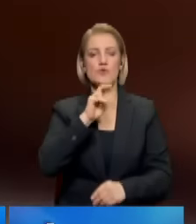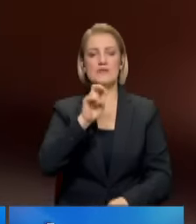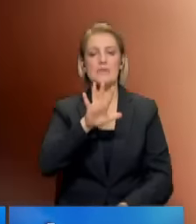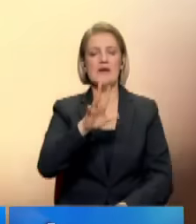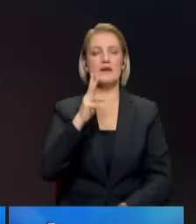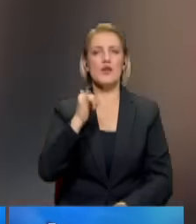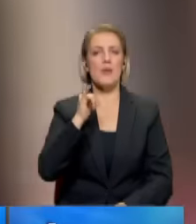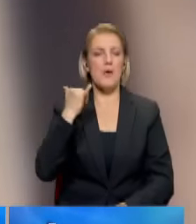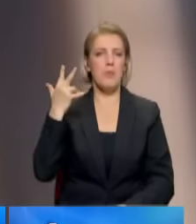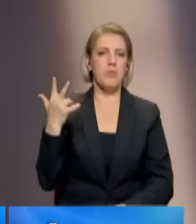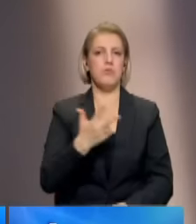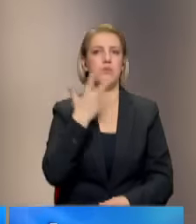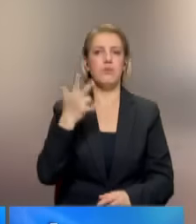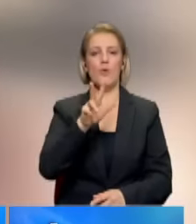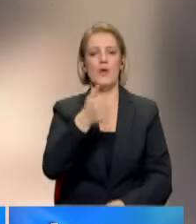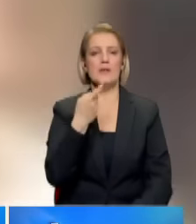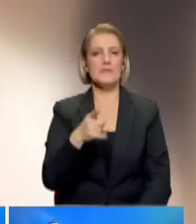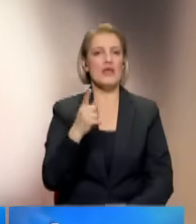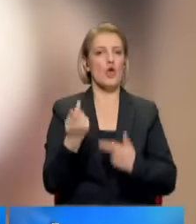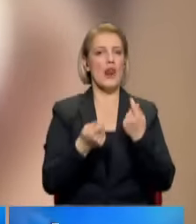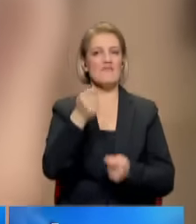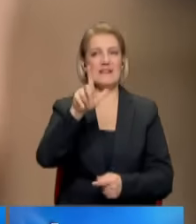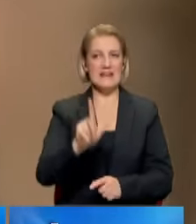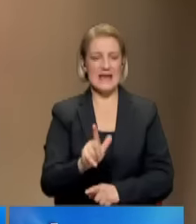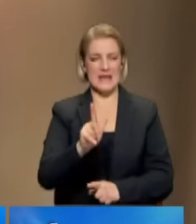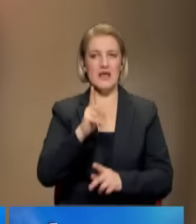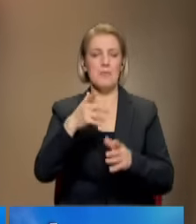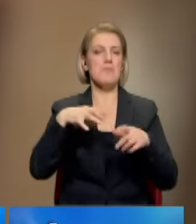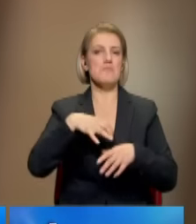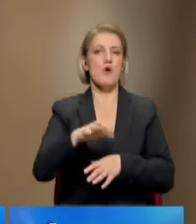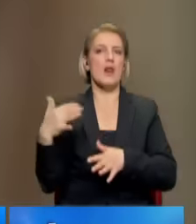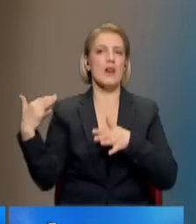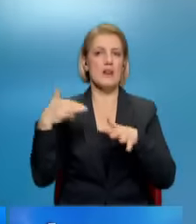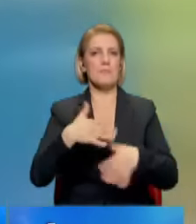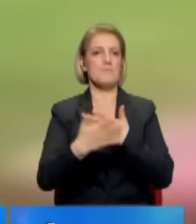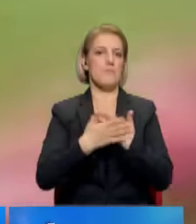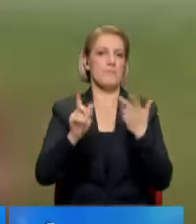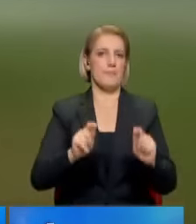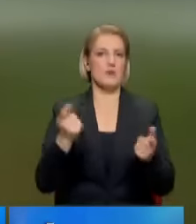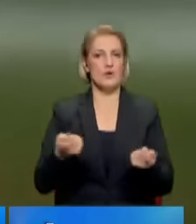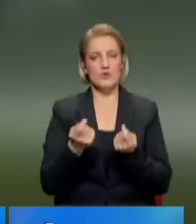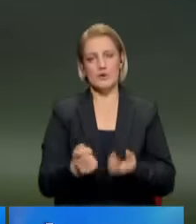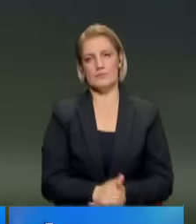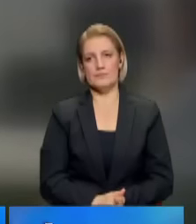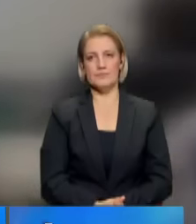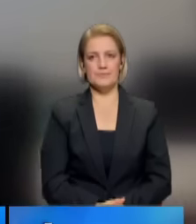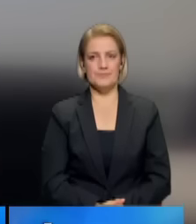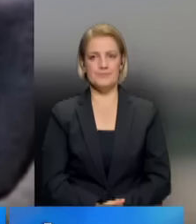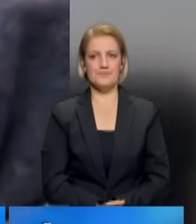kilometreye çıkardı süper tayfun. 36 bin görevli afet bölgelerinde yaraları sarmaya çalışıyor.